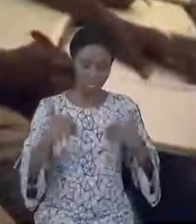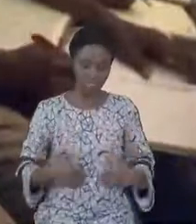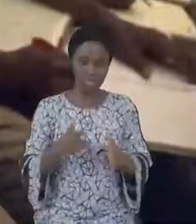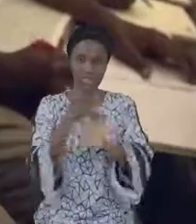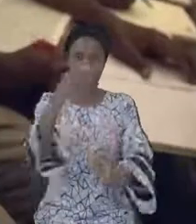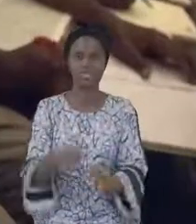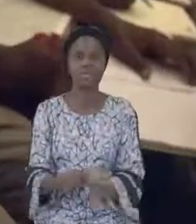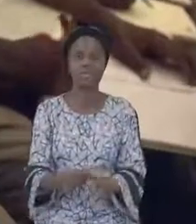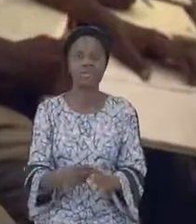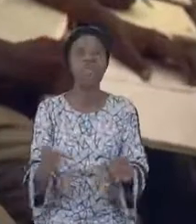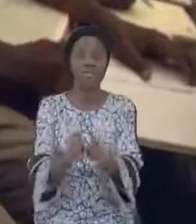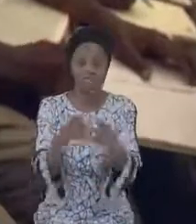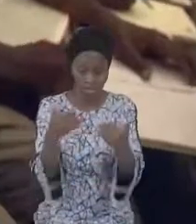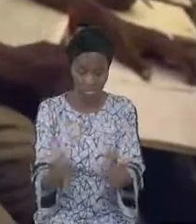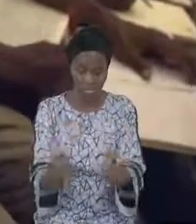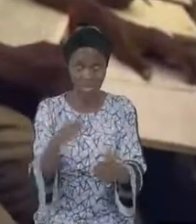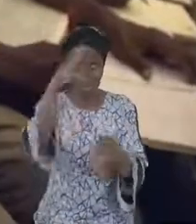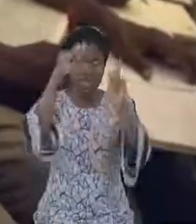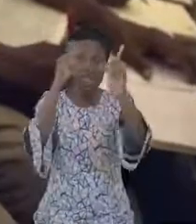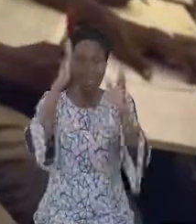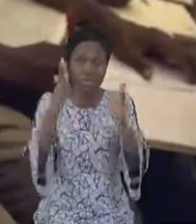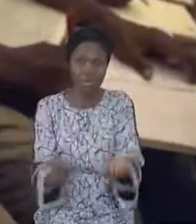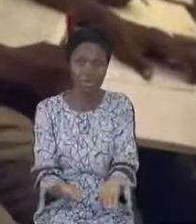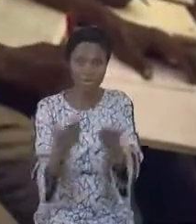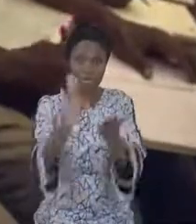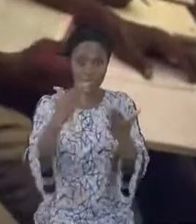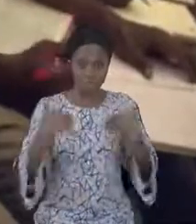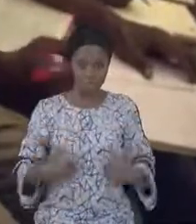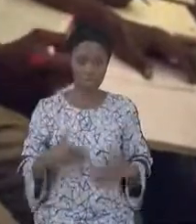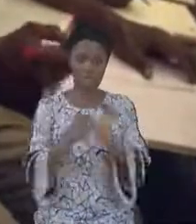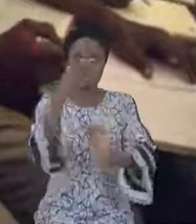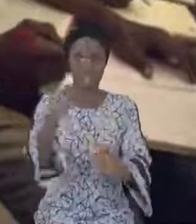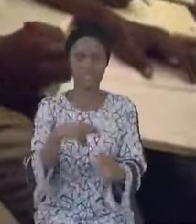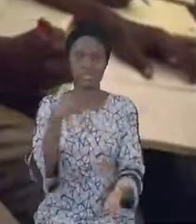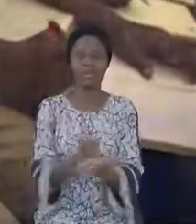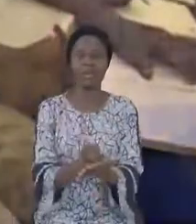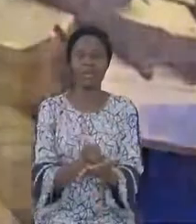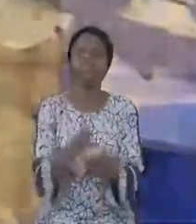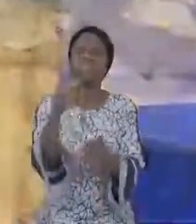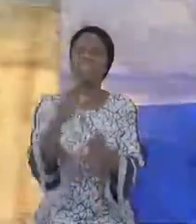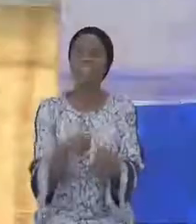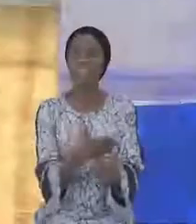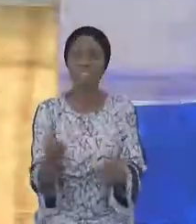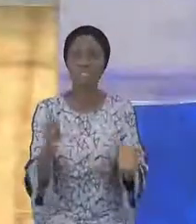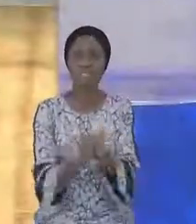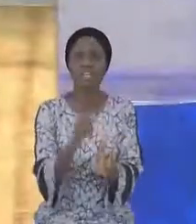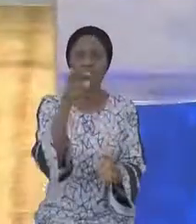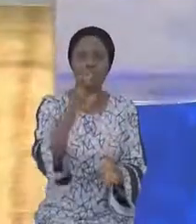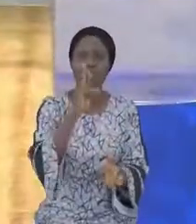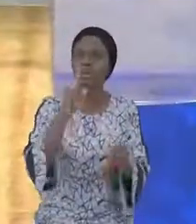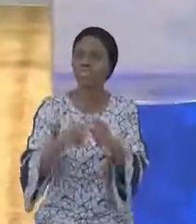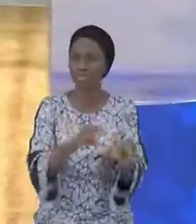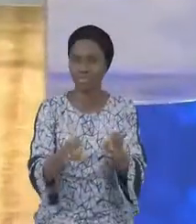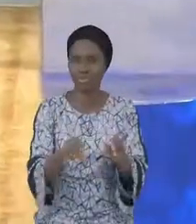Même maintenant, il va vivifier ton corps mortel au nom de Jésus-Christ. Tout ce que tu dois faire, tu